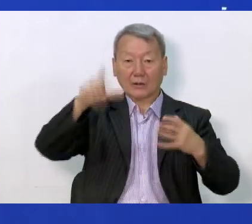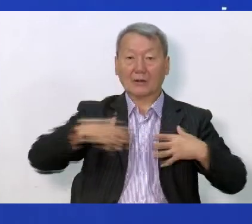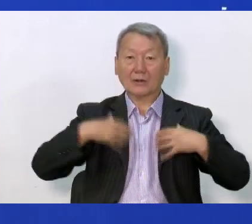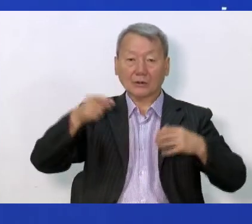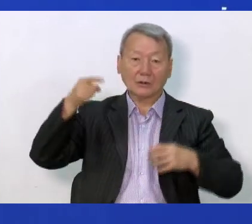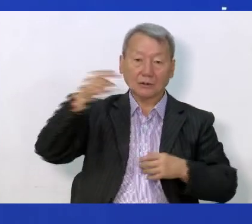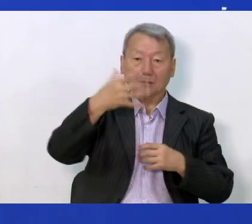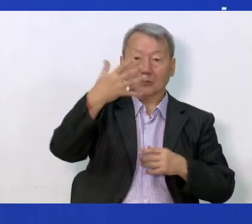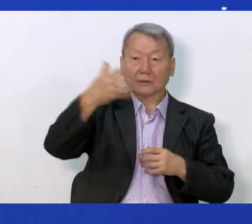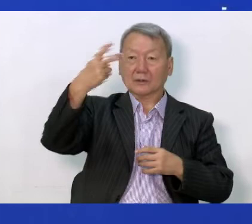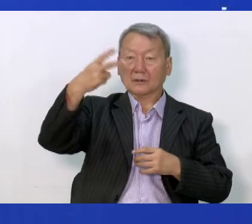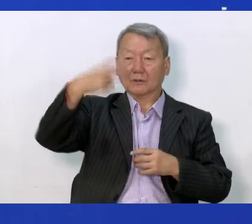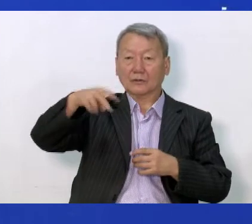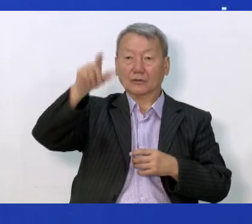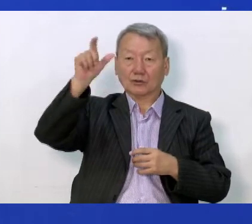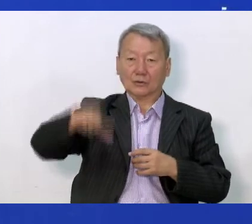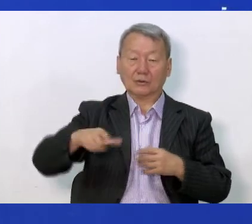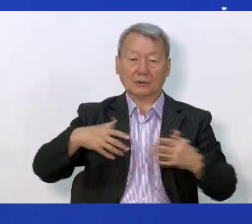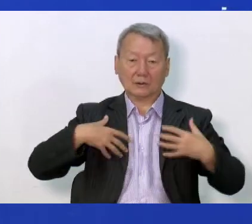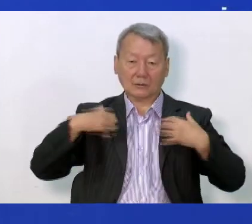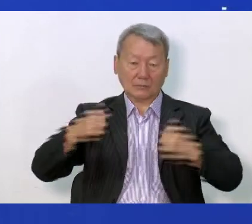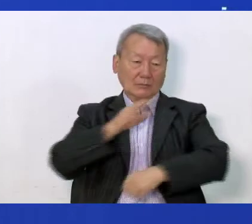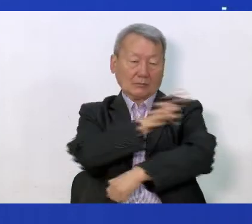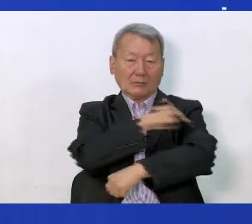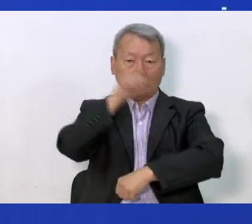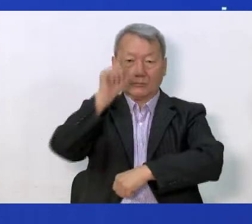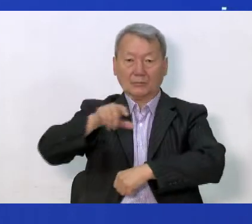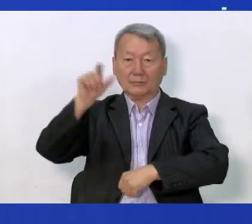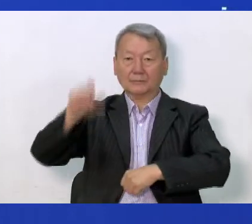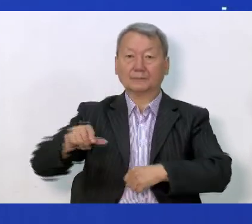выздоровлением 1520 медицинских работников.